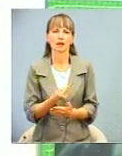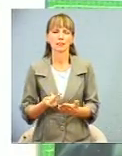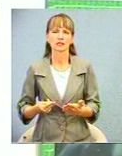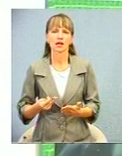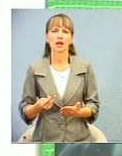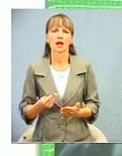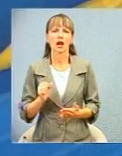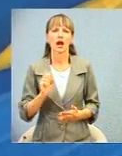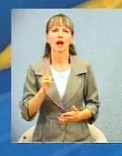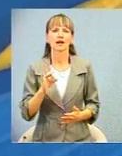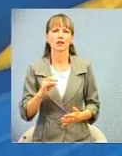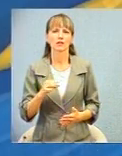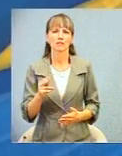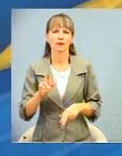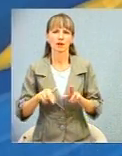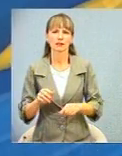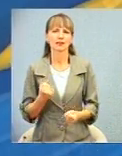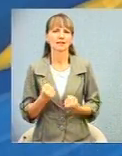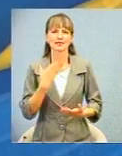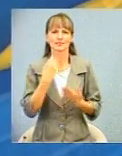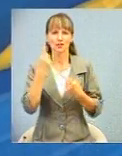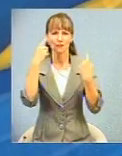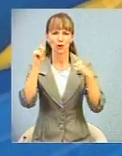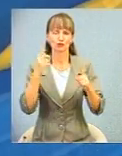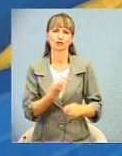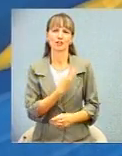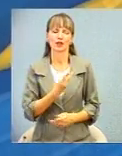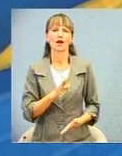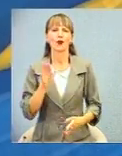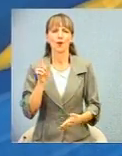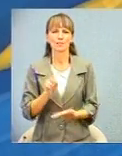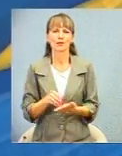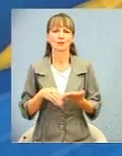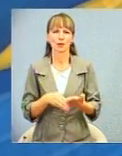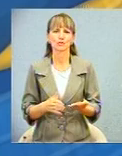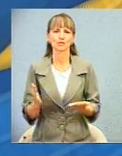акриловими фарбами. Не стримуйте свої творчі пориви, вони обов'язково